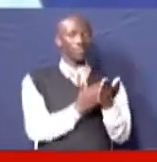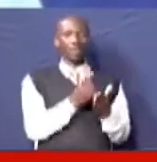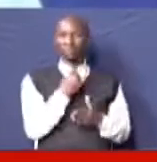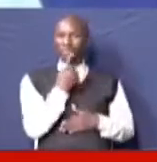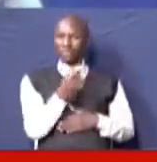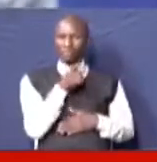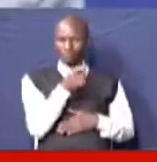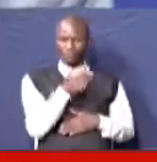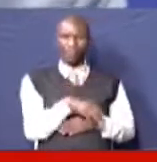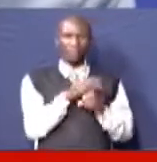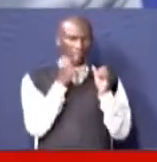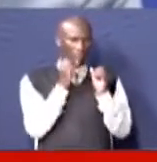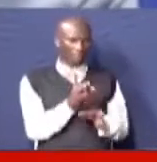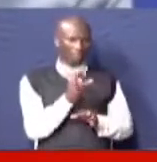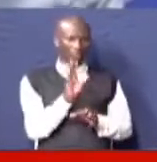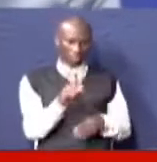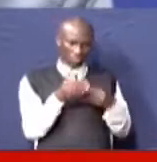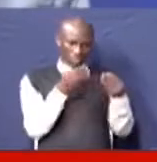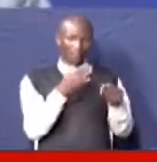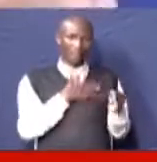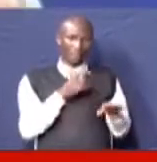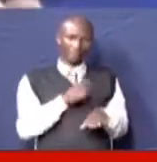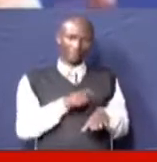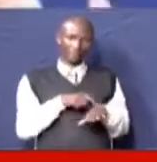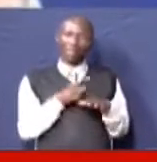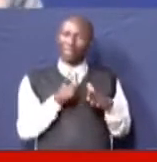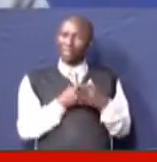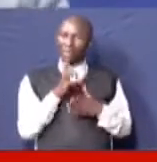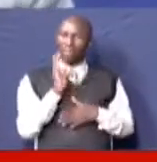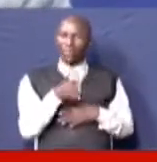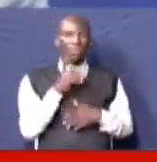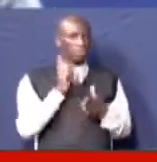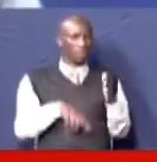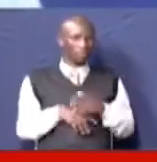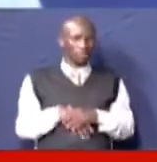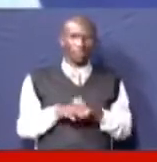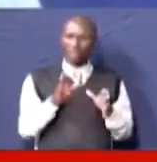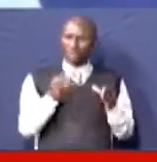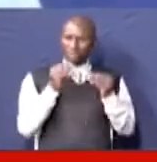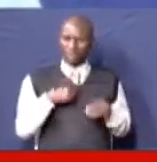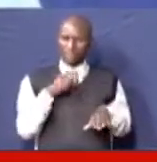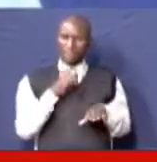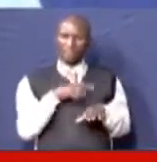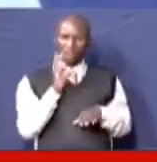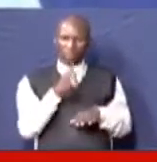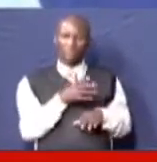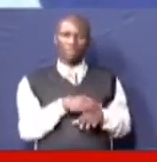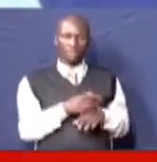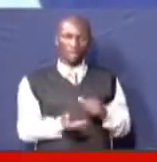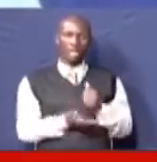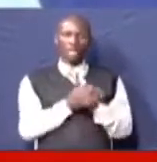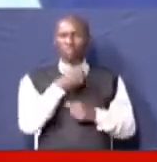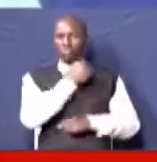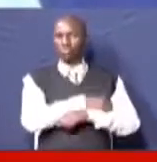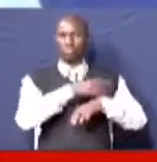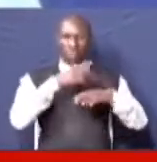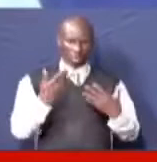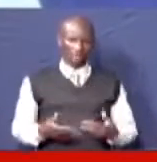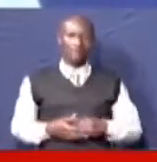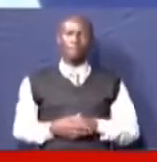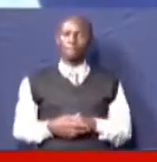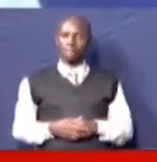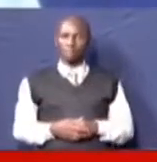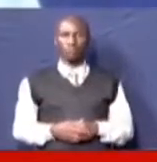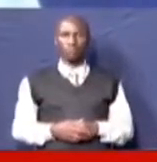utavye kana, if mwanenge binda, ni mkwisi ya sitiwa ratu ubicha. Mwanenge binda, nusisi ya skulu, unu tutuwa isekso mchendu.